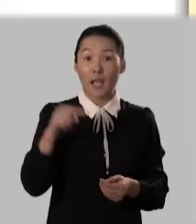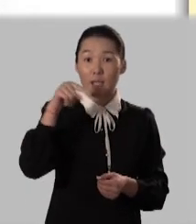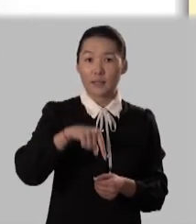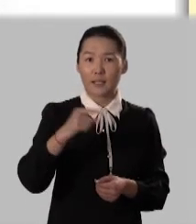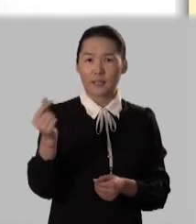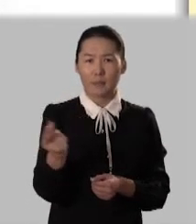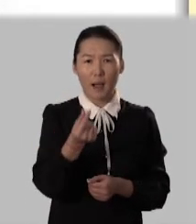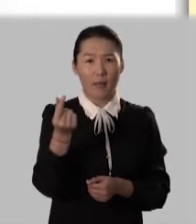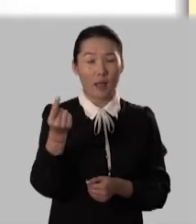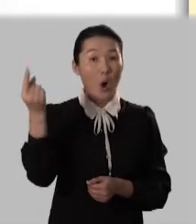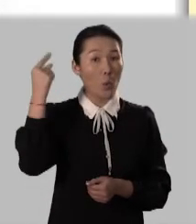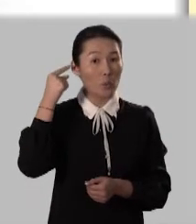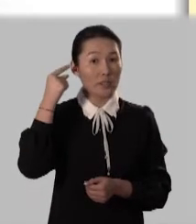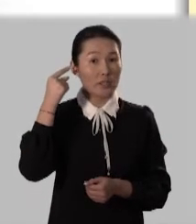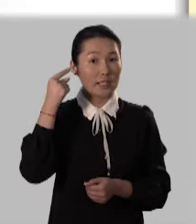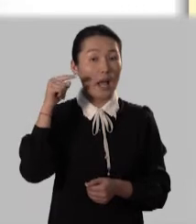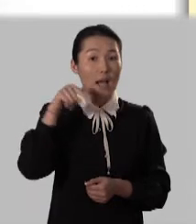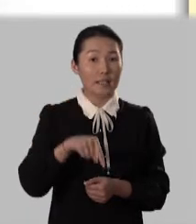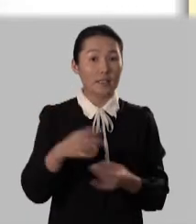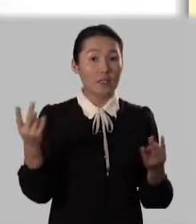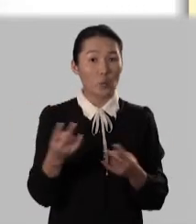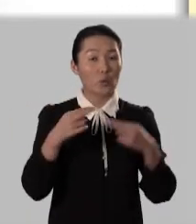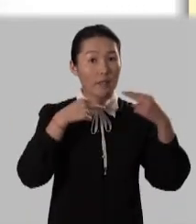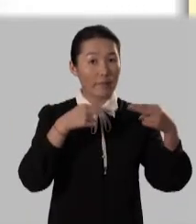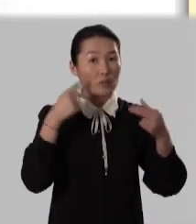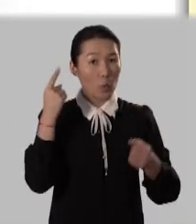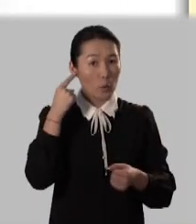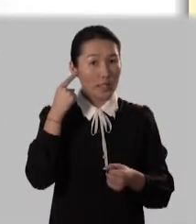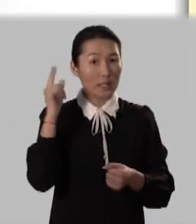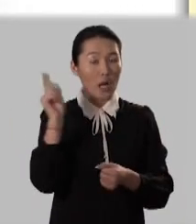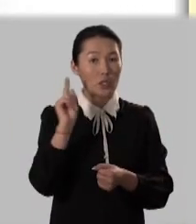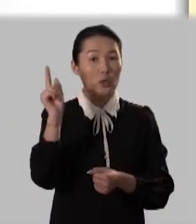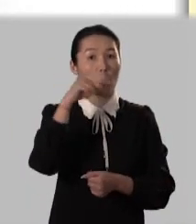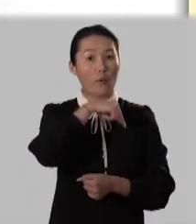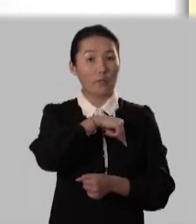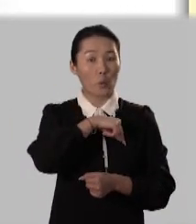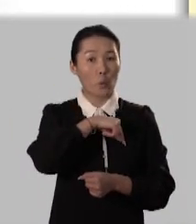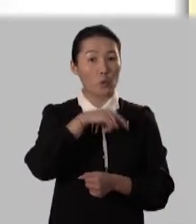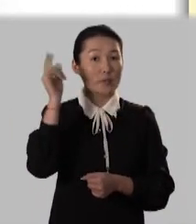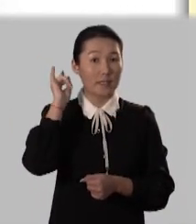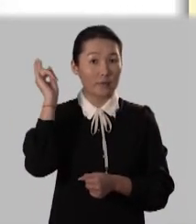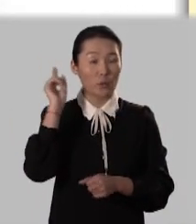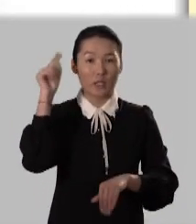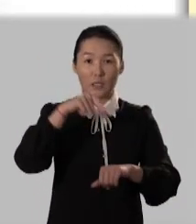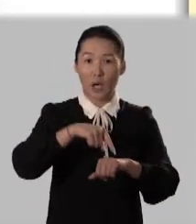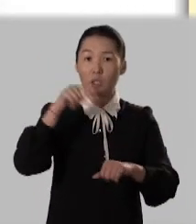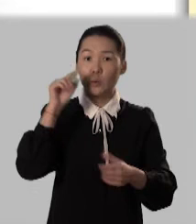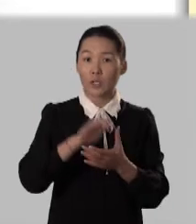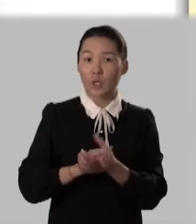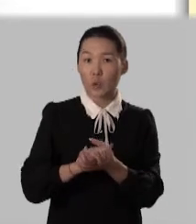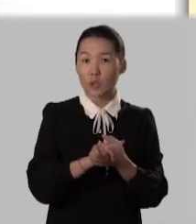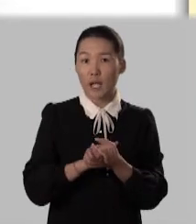услышать здесь слушаться нужно чтоб в душу созвучия нахлынули дружно